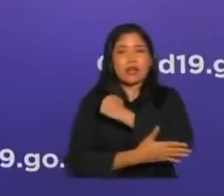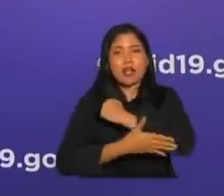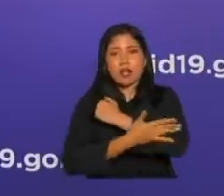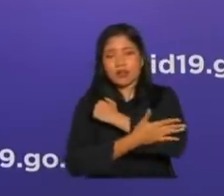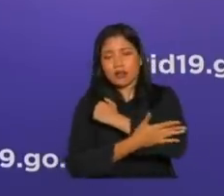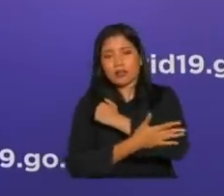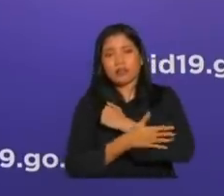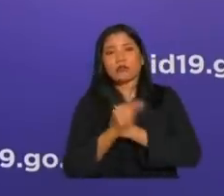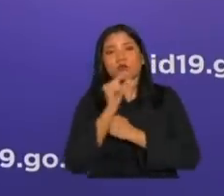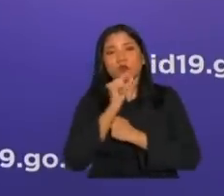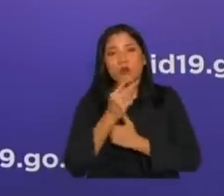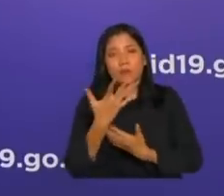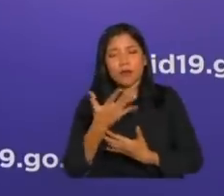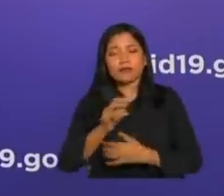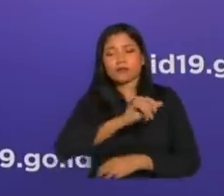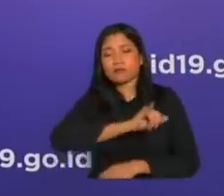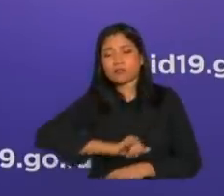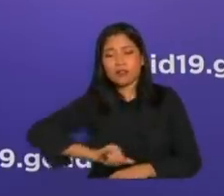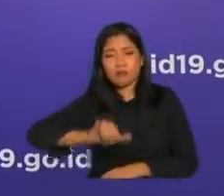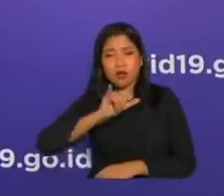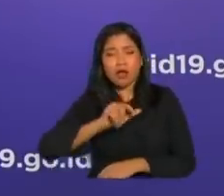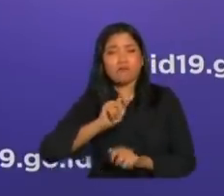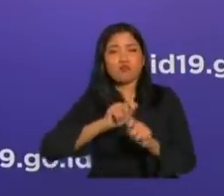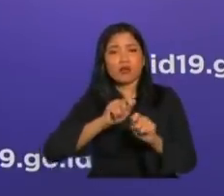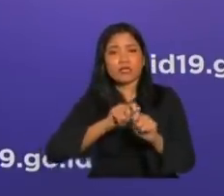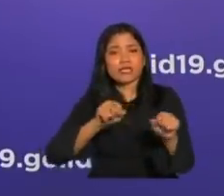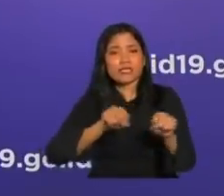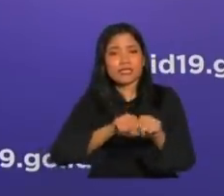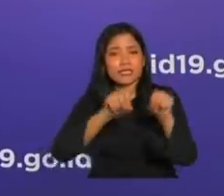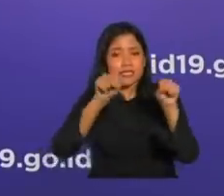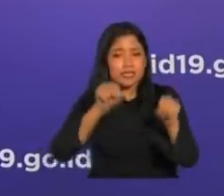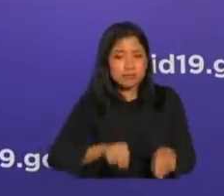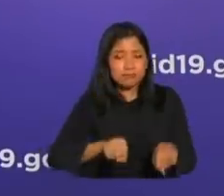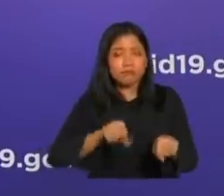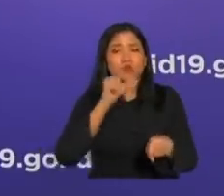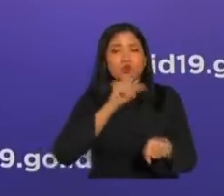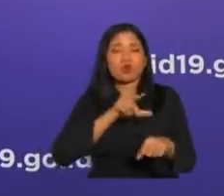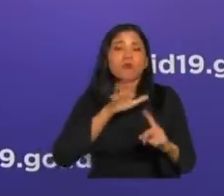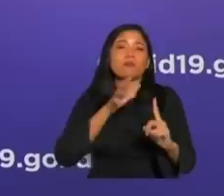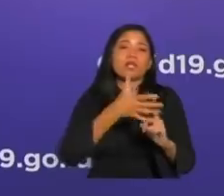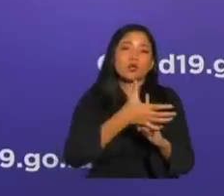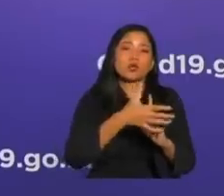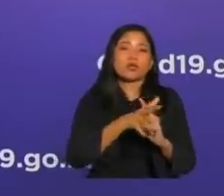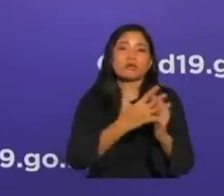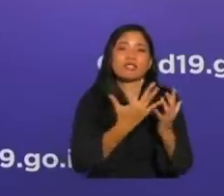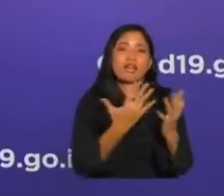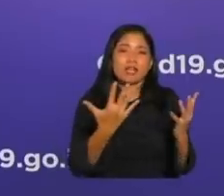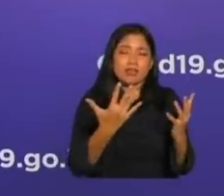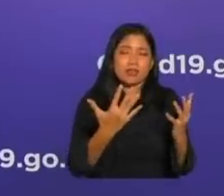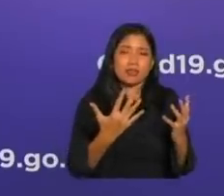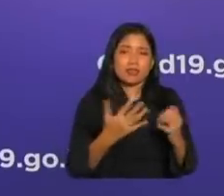untuk bersama-sama membangun sistem yang saling melindungi pada warganya